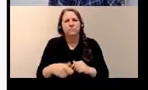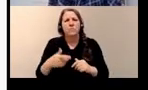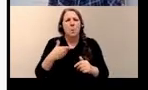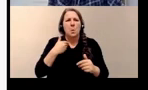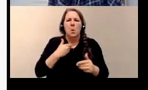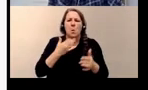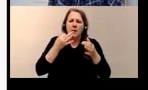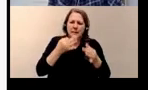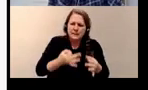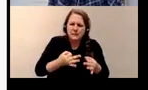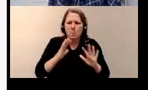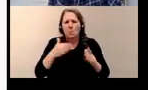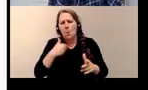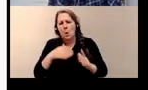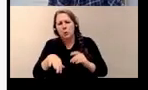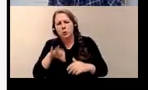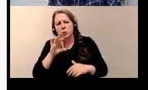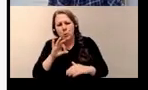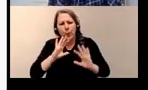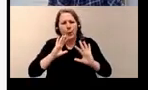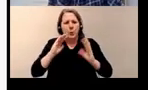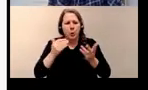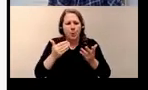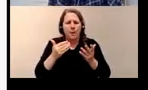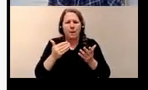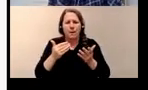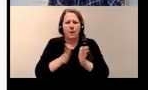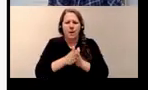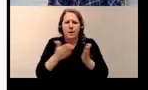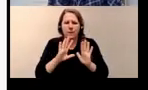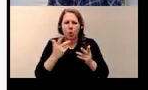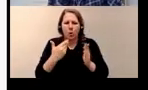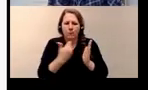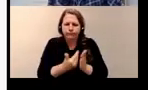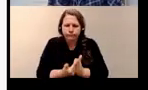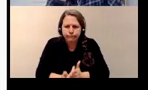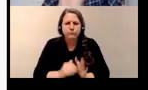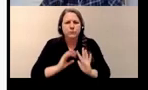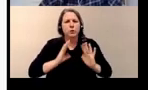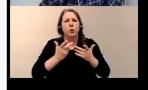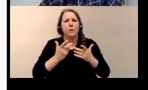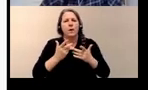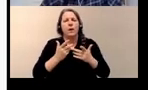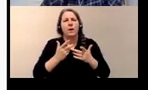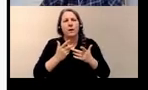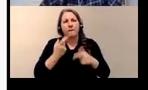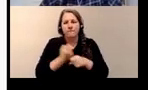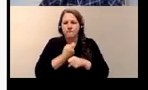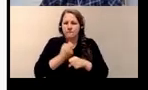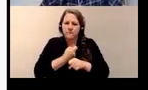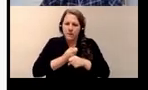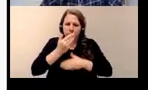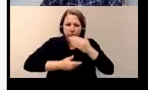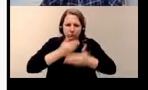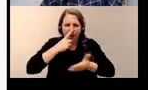formels de comment est-ce qu'on a rendu compte de ce terrain, comment est-ce qu'on a réalisé cette